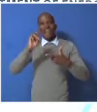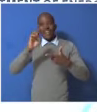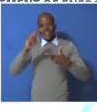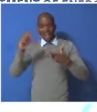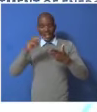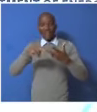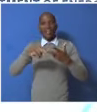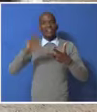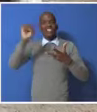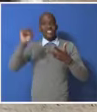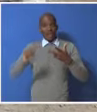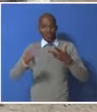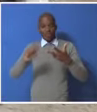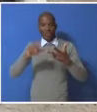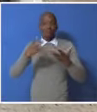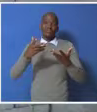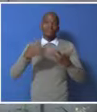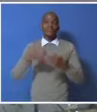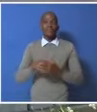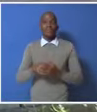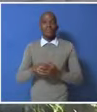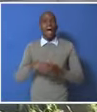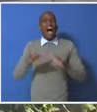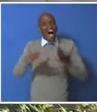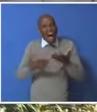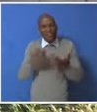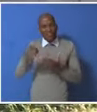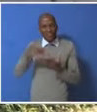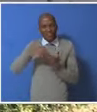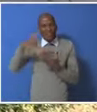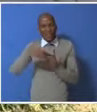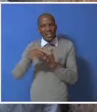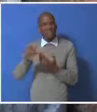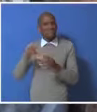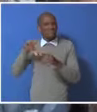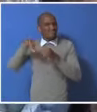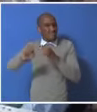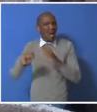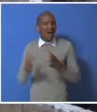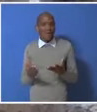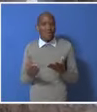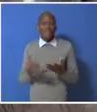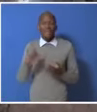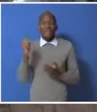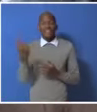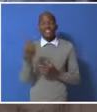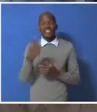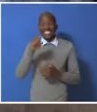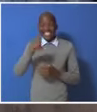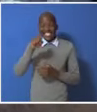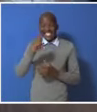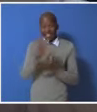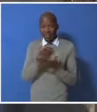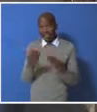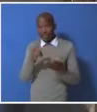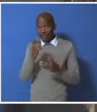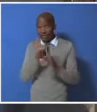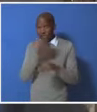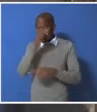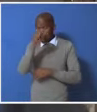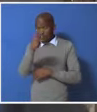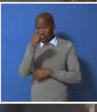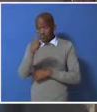le Borwa Bothapa. Gore wa kolee lenaneo le o ne o thokwa dilo dingwe tse di dirisiwang mo kagong ya biogas digester.